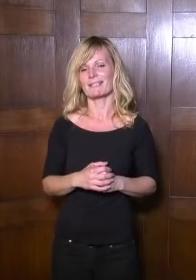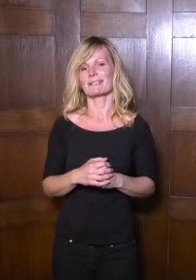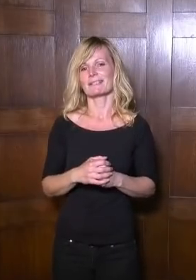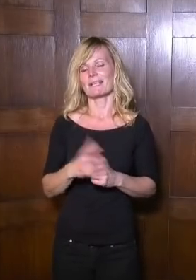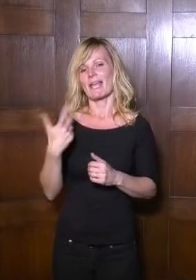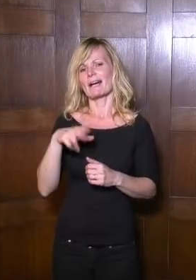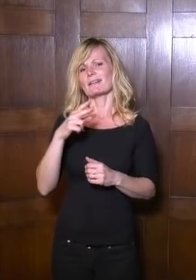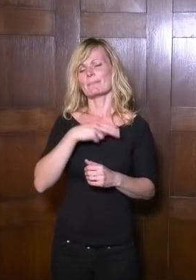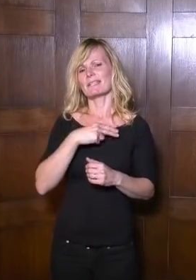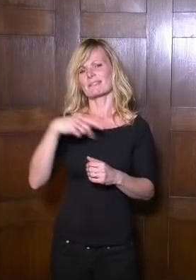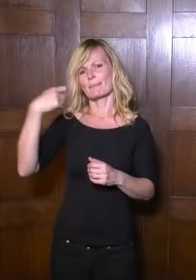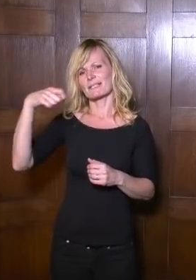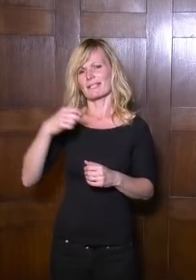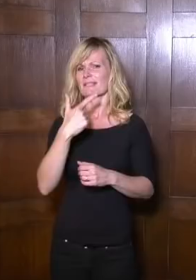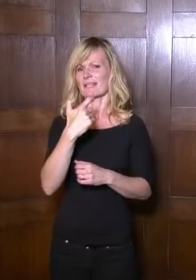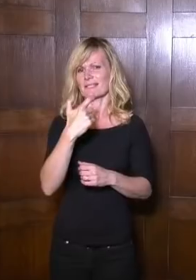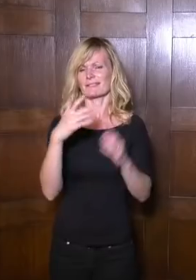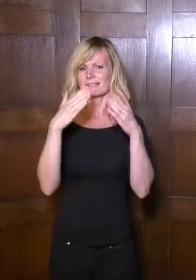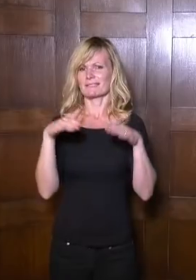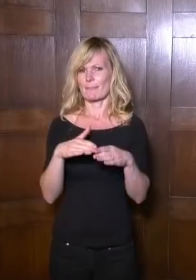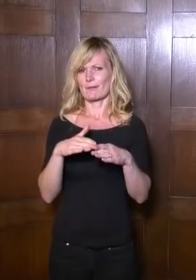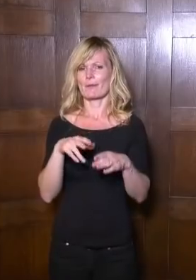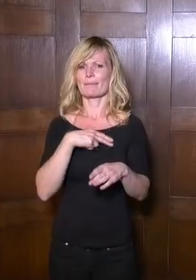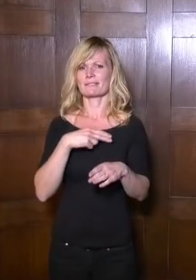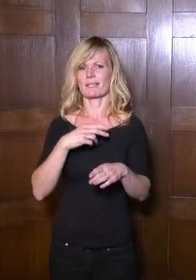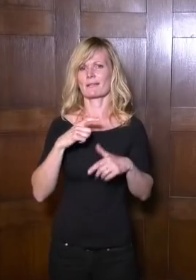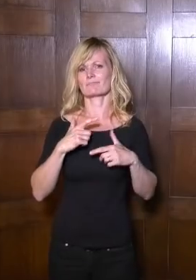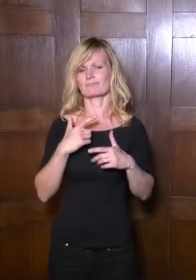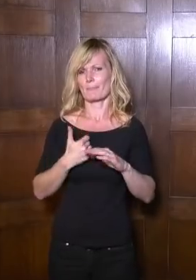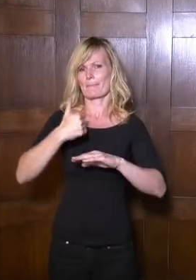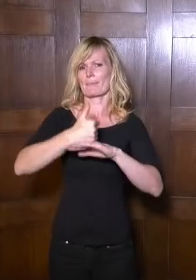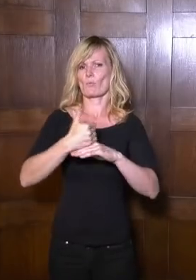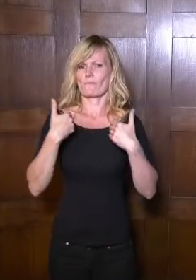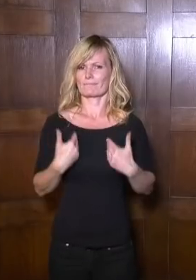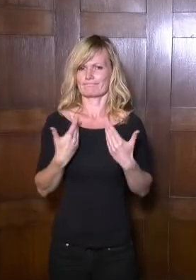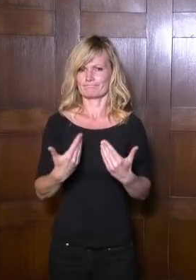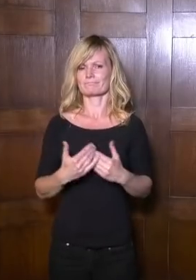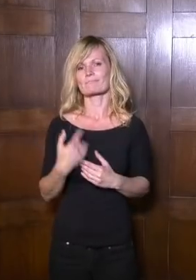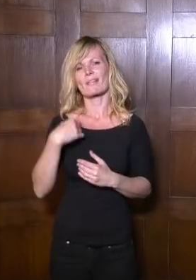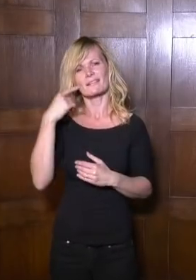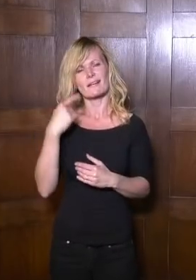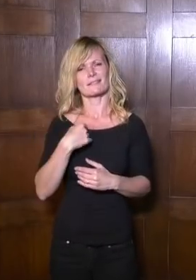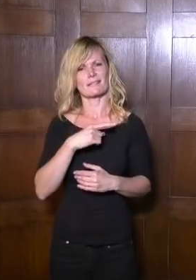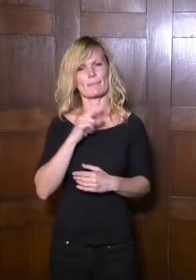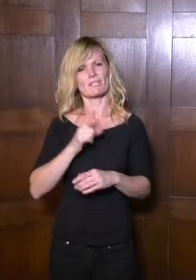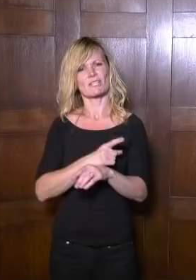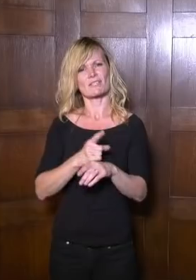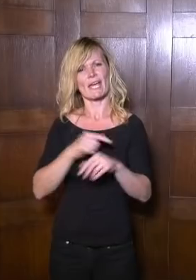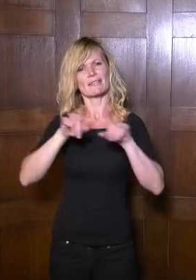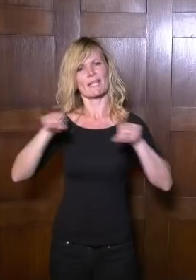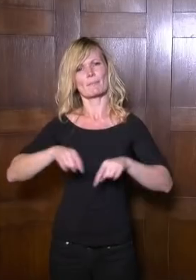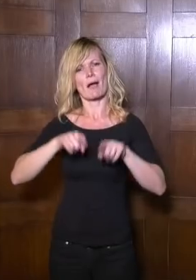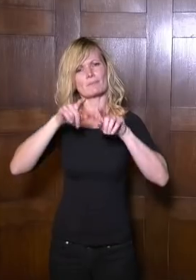Ministerpräsident hat mich am 20. Dezember zur Ministerin berufen. Und da dachte ich, hast du Zeit, dich ein bisschen einzuarbeiten in das Thema. Ich hatte gleich die